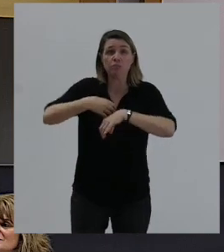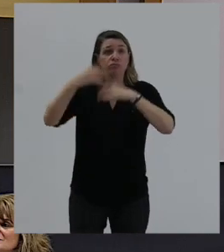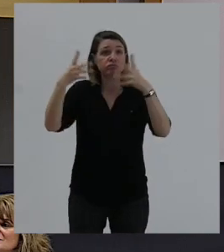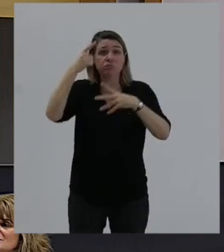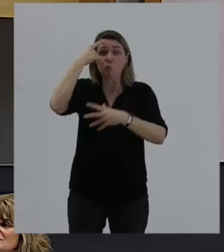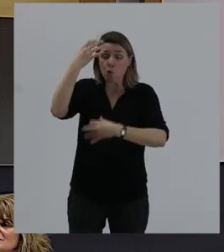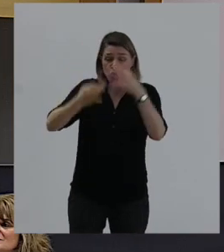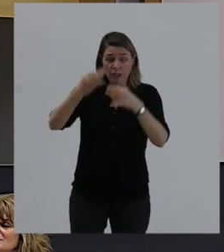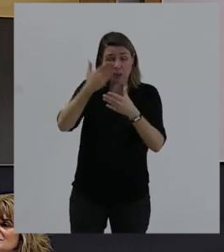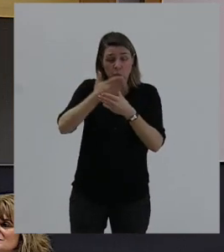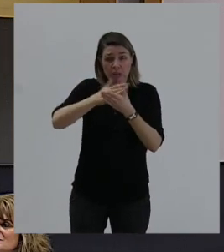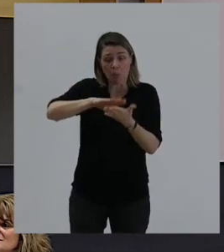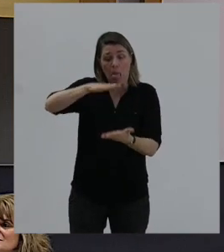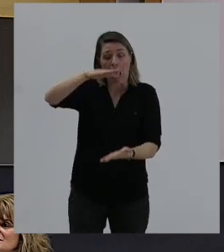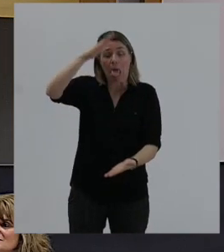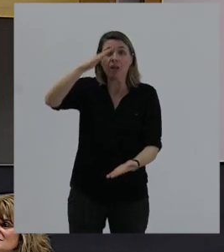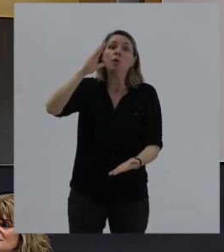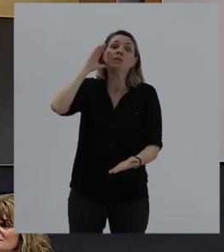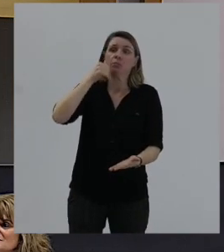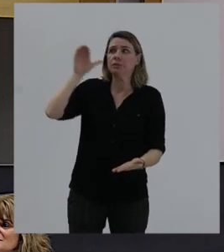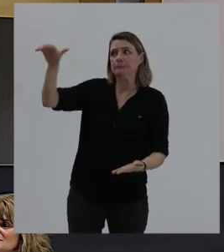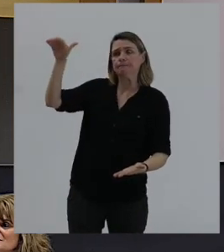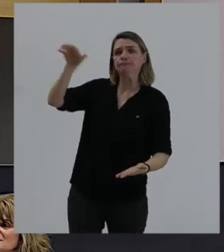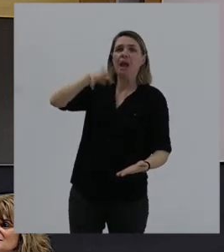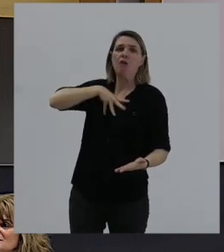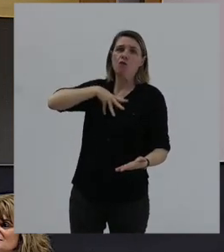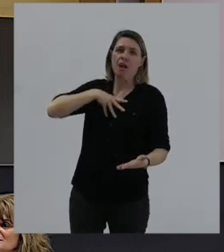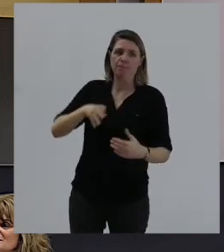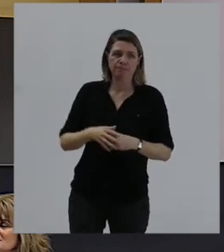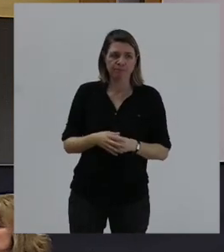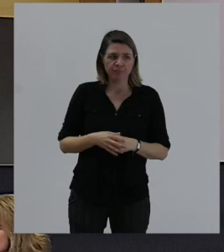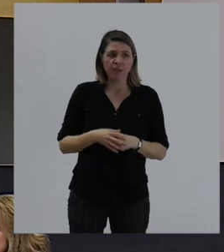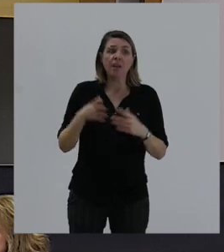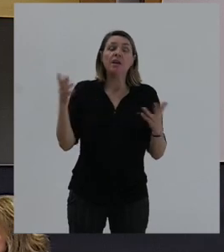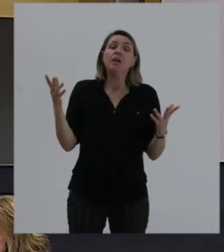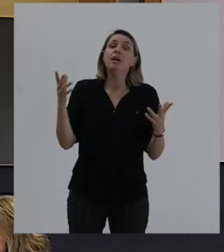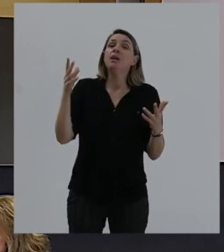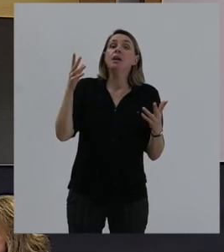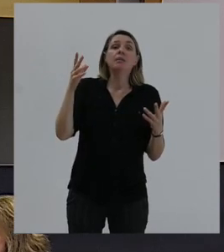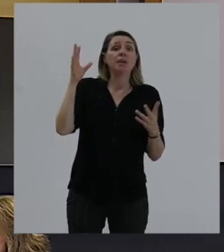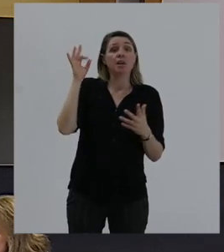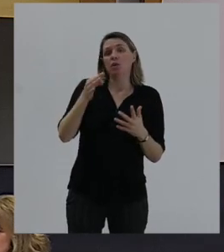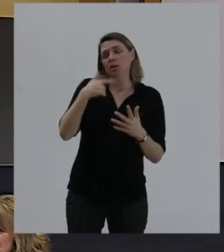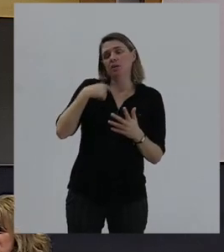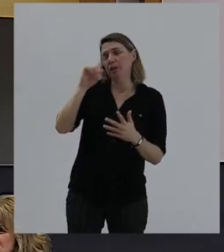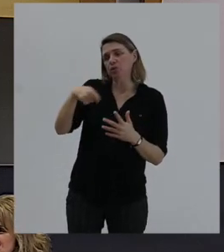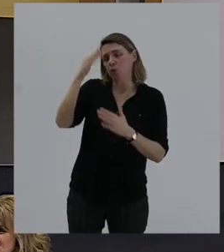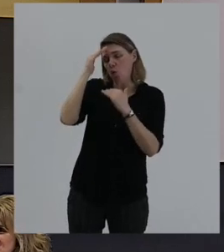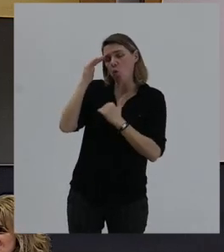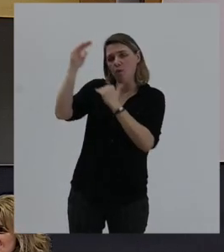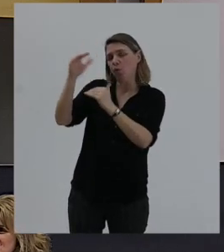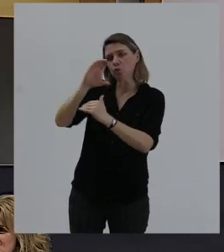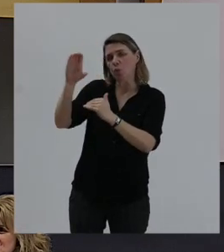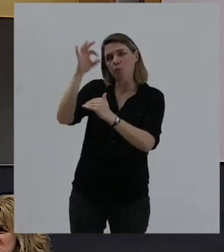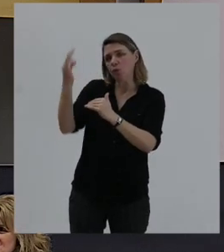en plus, et donc les services d'un avocat nous sont précieux. Mais bon, la réponse courte, c'est oui, je fais totalement confiance en notre